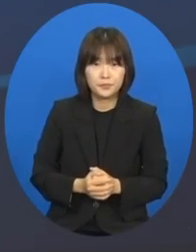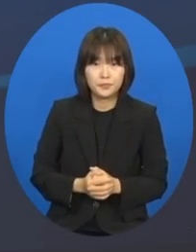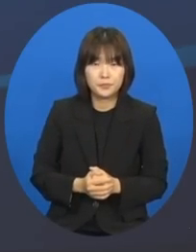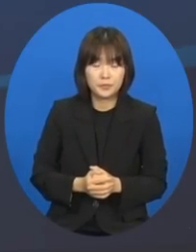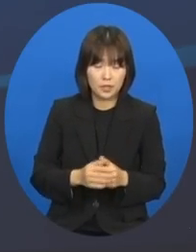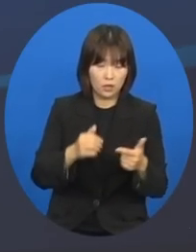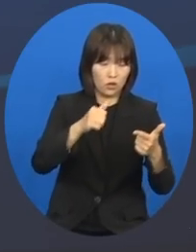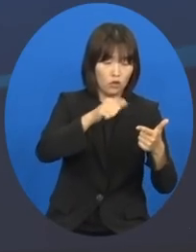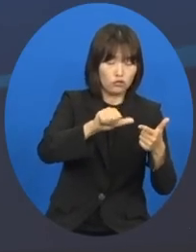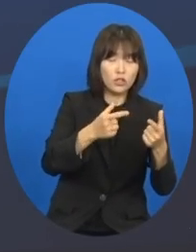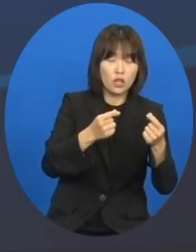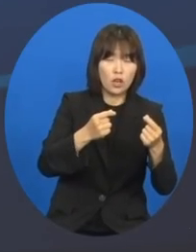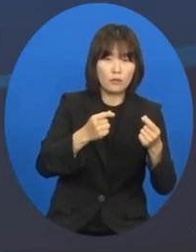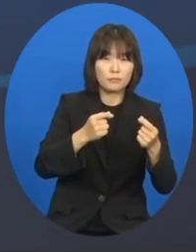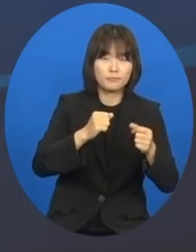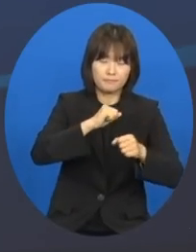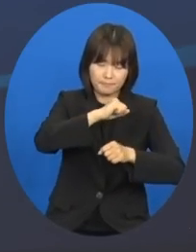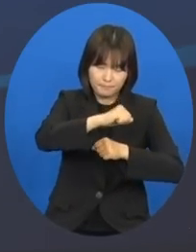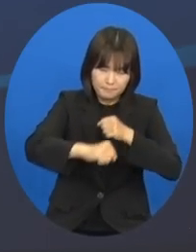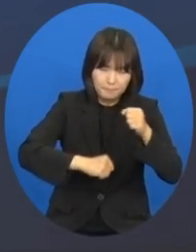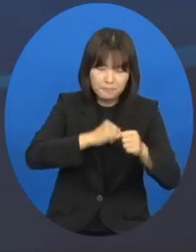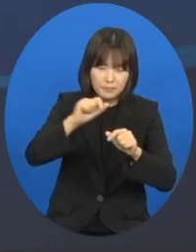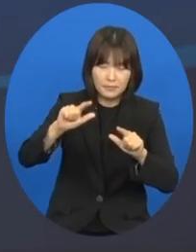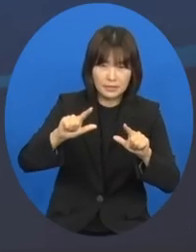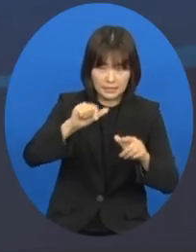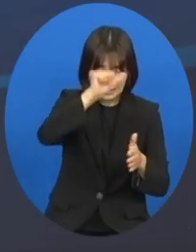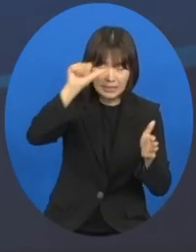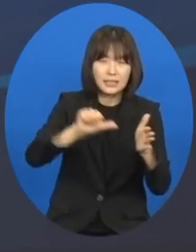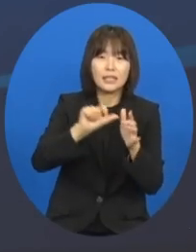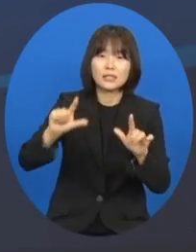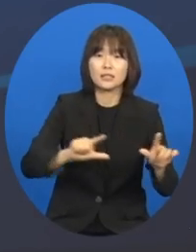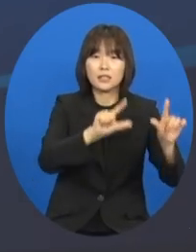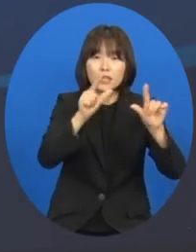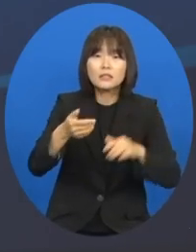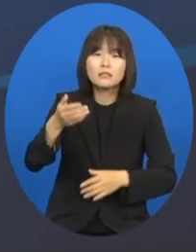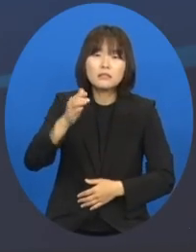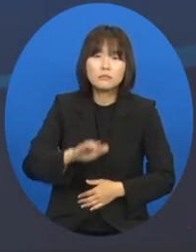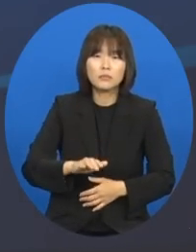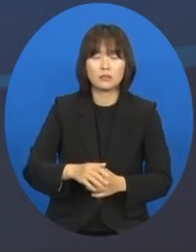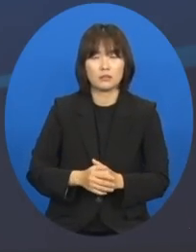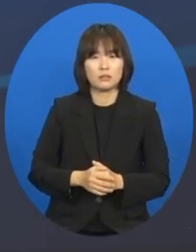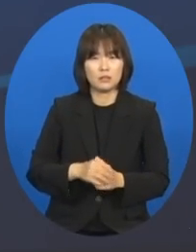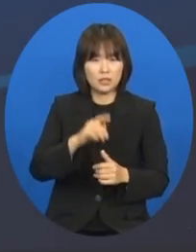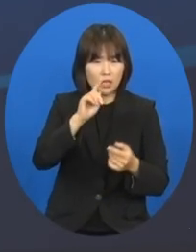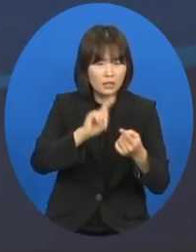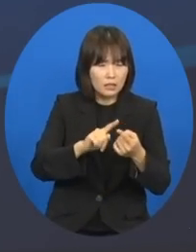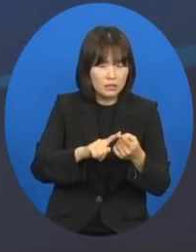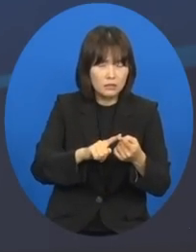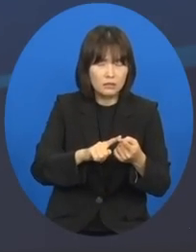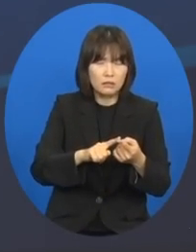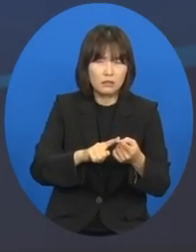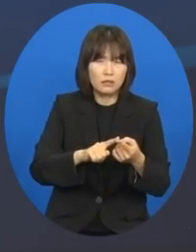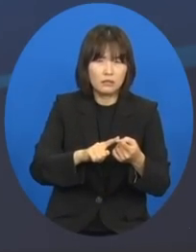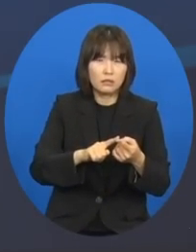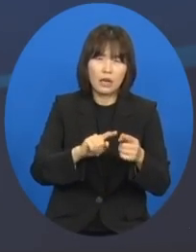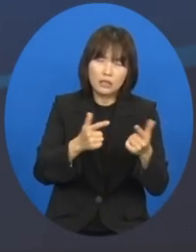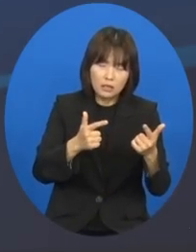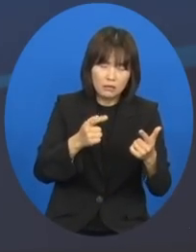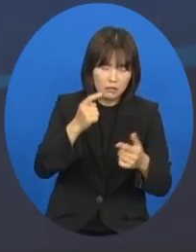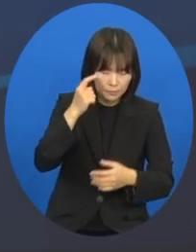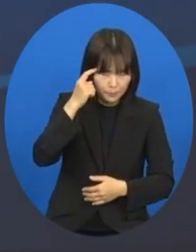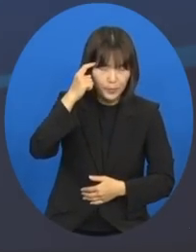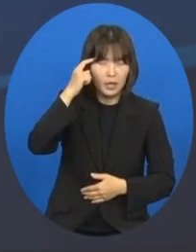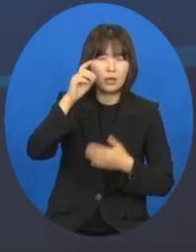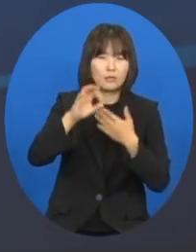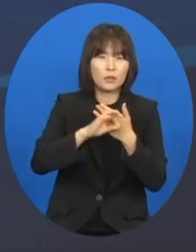살아봤지만 야 이건 정말 아니구나 이건 정말 아니구나라는 것을 깨닫게 되면 그때 반드시